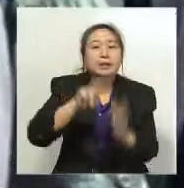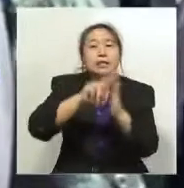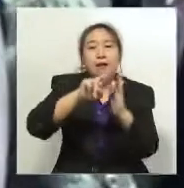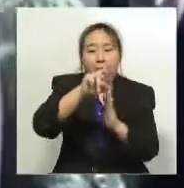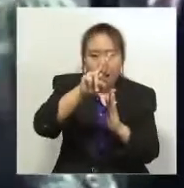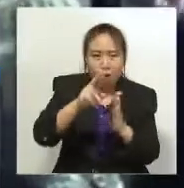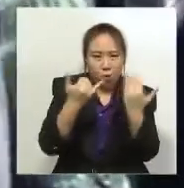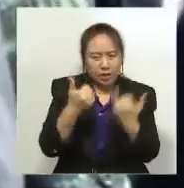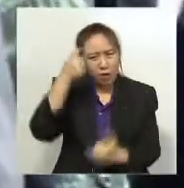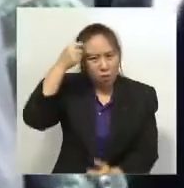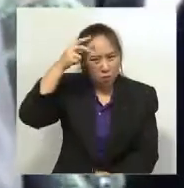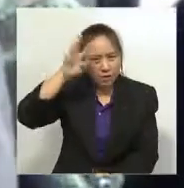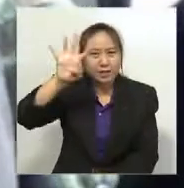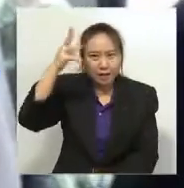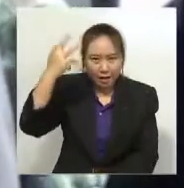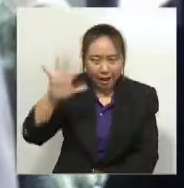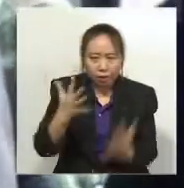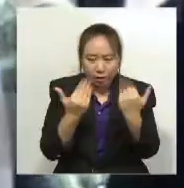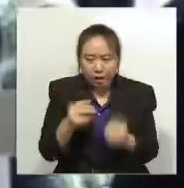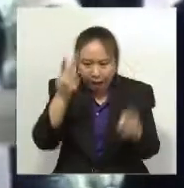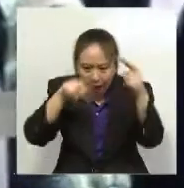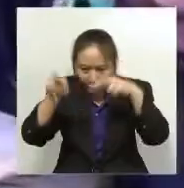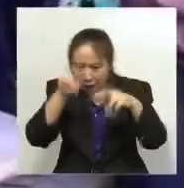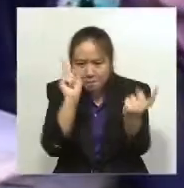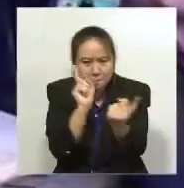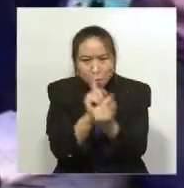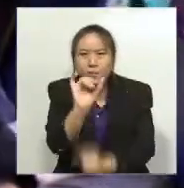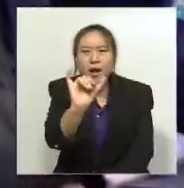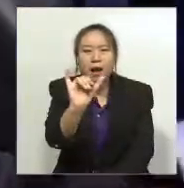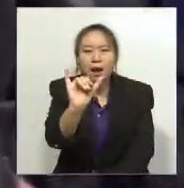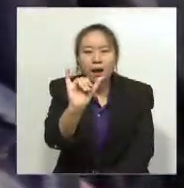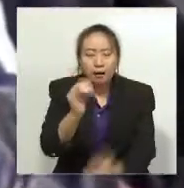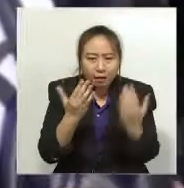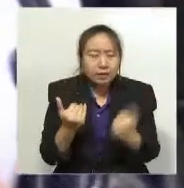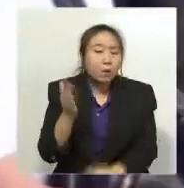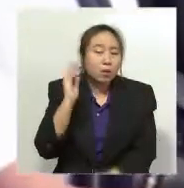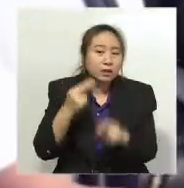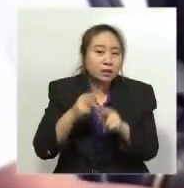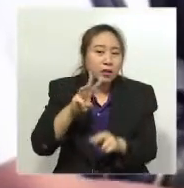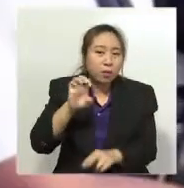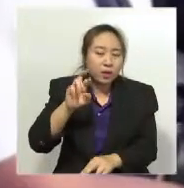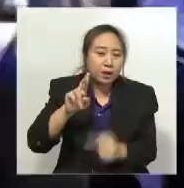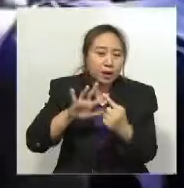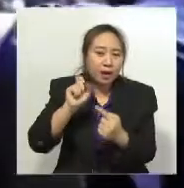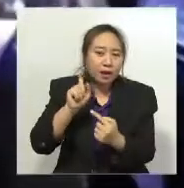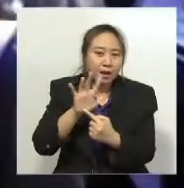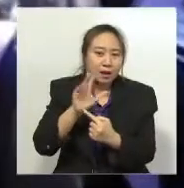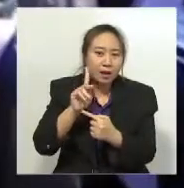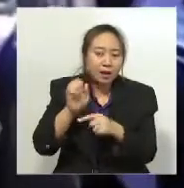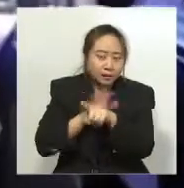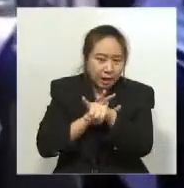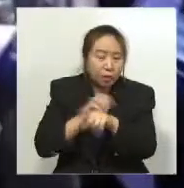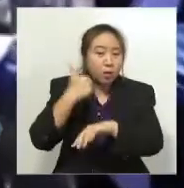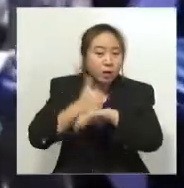ซึ่งนับเป็นวันที่4แล้วครับที่ยังไม่พบผู้พลัดหลงทั้งหมดขณะเดียวกันนายวีรศักดิ์โคสุรัตน์รัฐมนตรีว่าการกระทรวงการท่องเที่